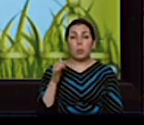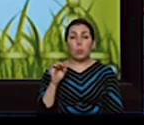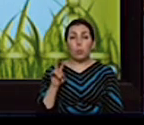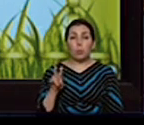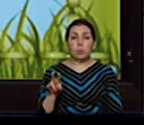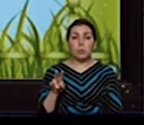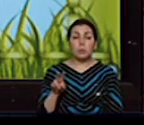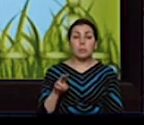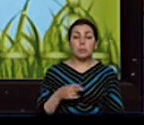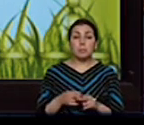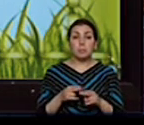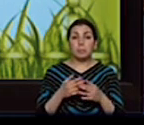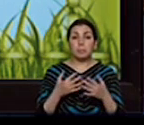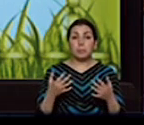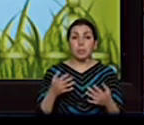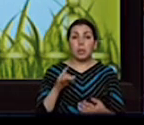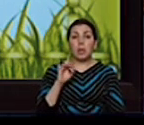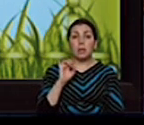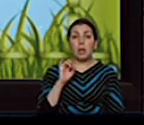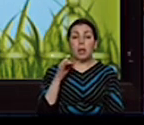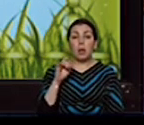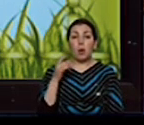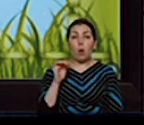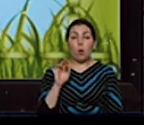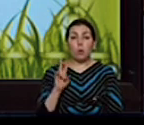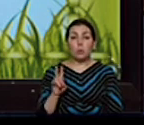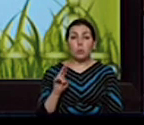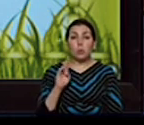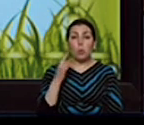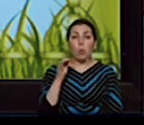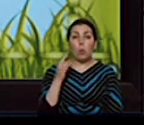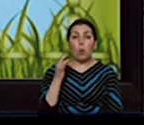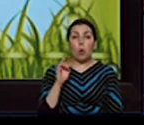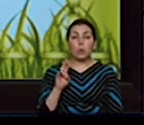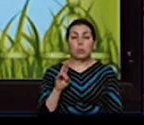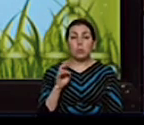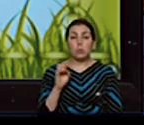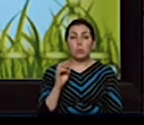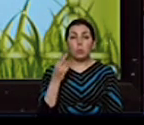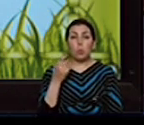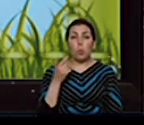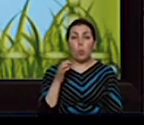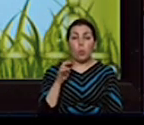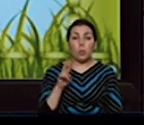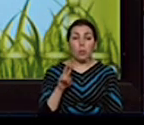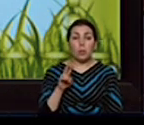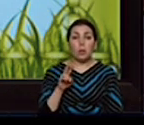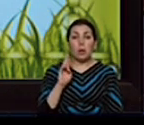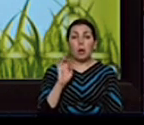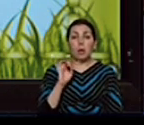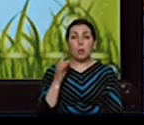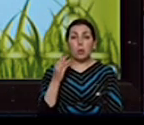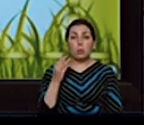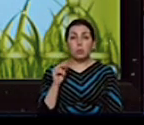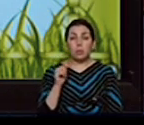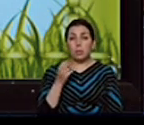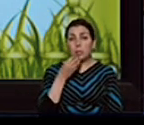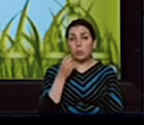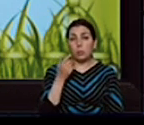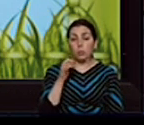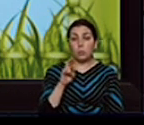marmarak ya'ni nargis guli, rayhon, qo'qon gul, kartoshka gul va